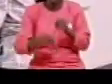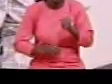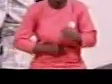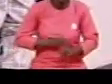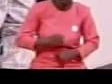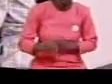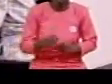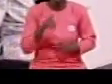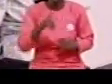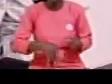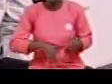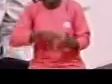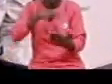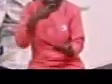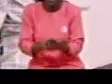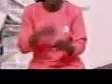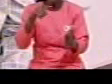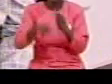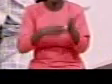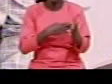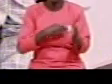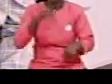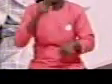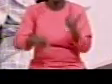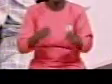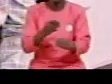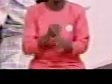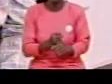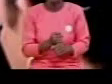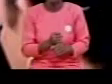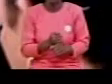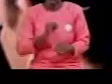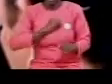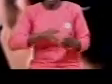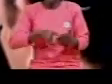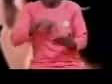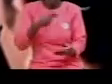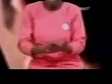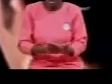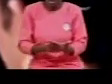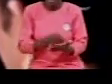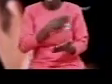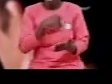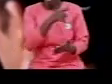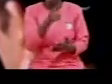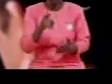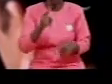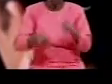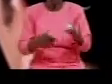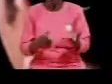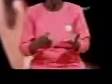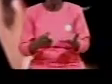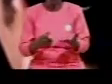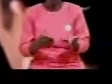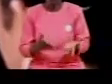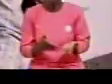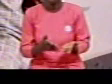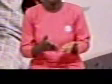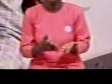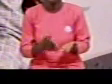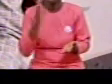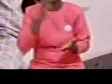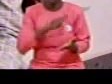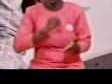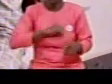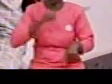وقعت في الارض وما قدرتش انعشك انا وقعت منك وما قدرتش تنقذني للاسف عشان كده انا جاي